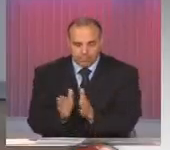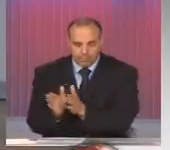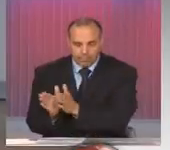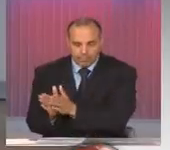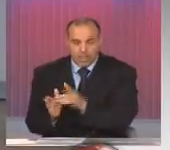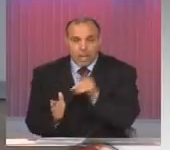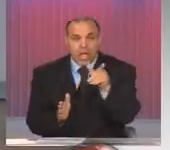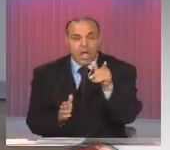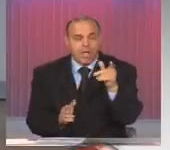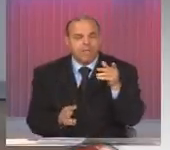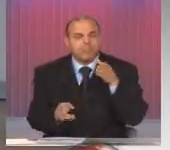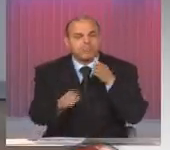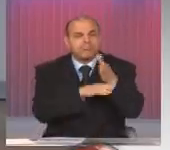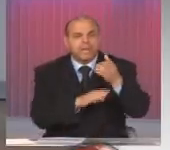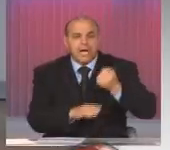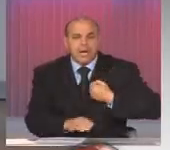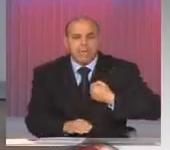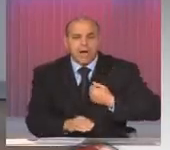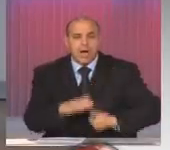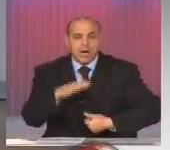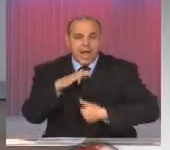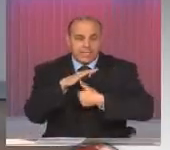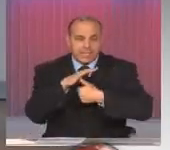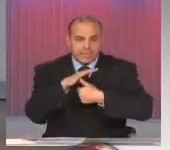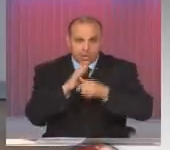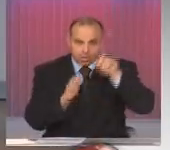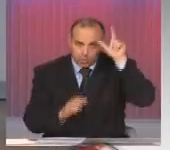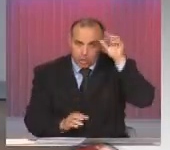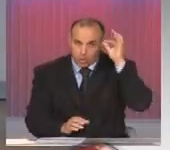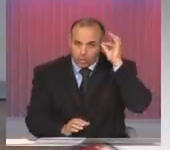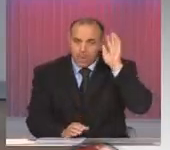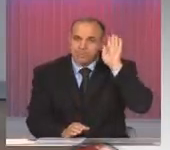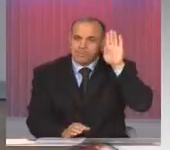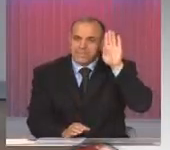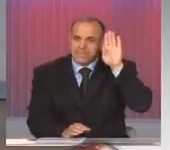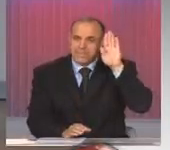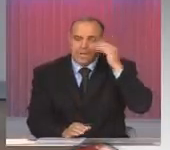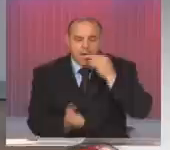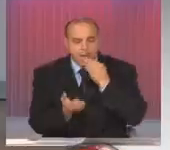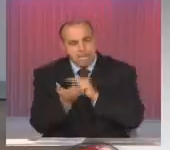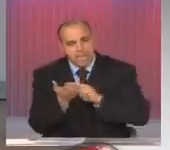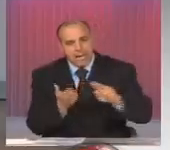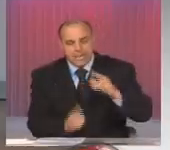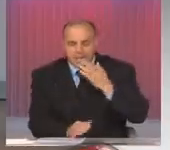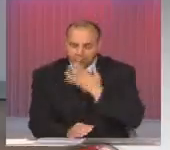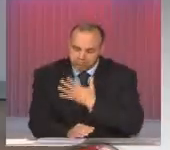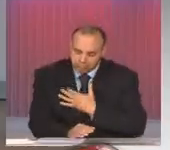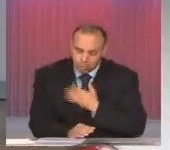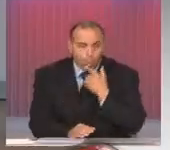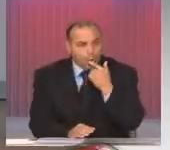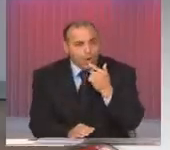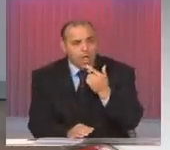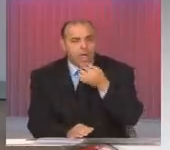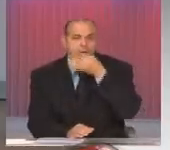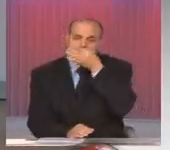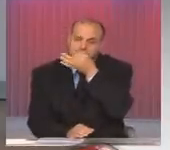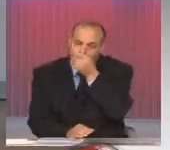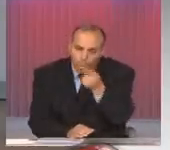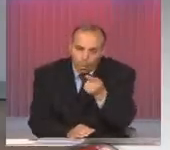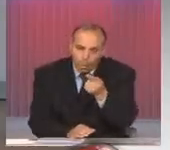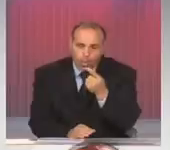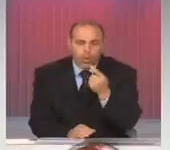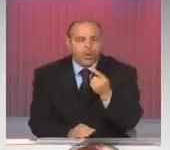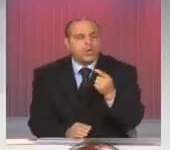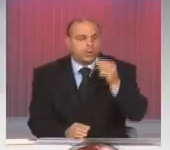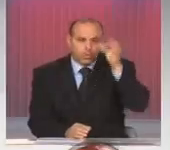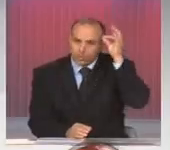وإثر هذا الاعتداء الإرهابي وجه رئيس الجمهورية البلجي قائد السبسي برقية تعزية إلى الرئيس فرانسوا أولوند، عبر له فيها عن